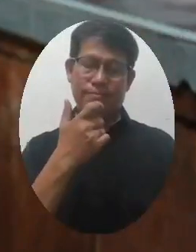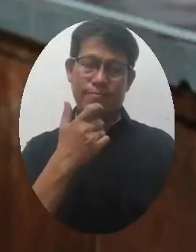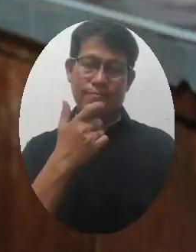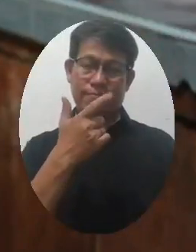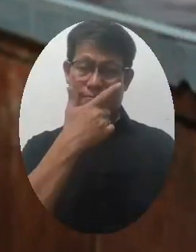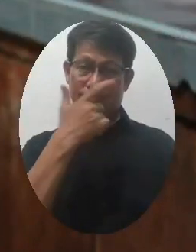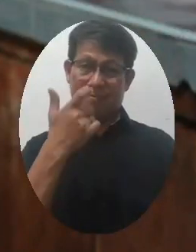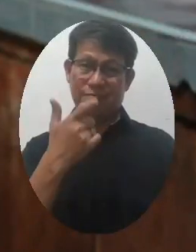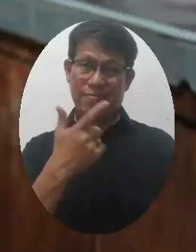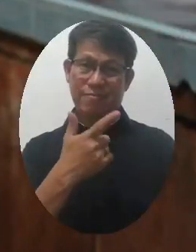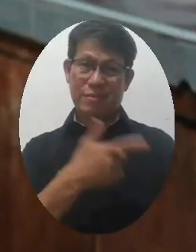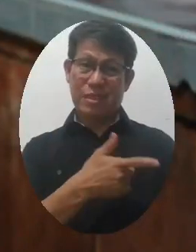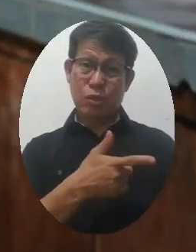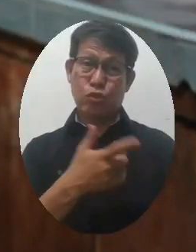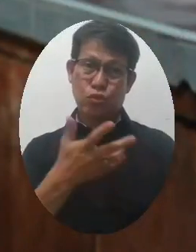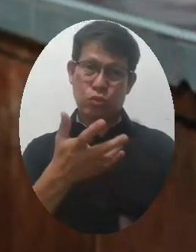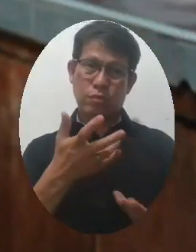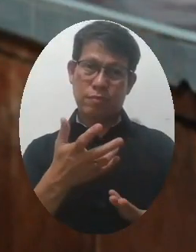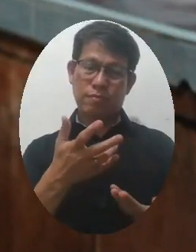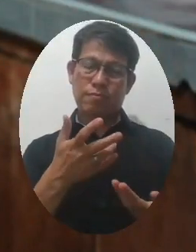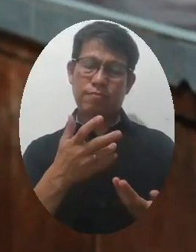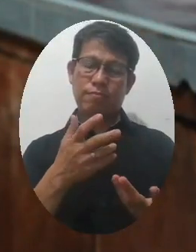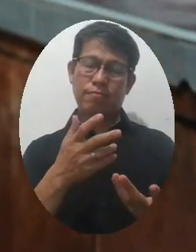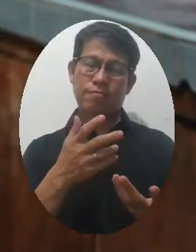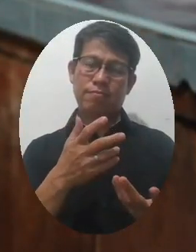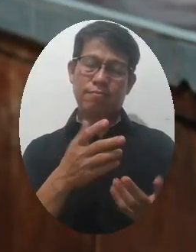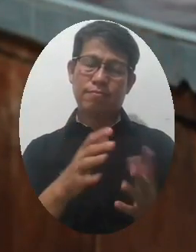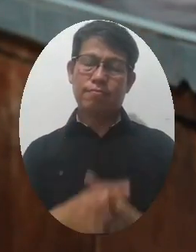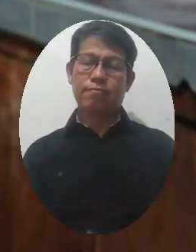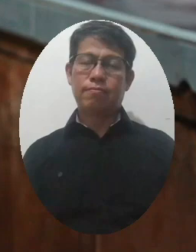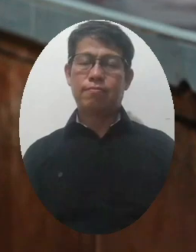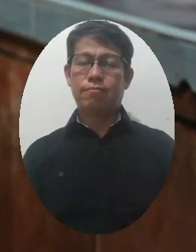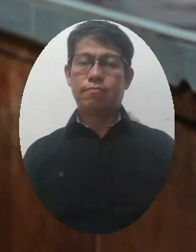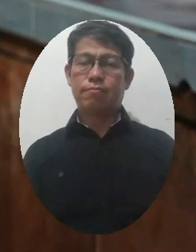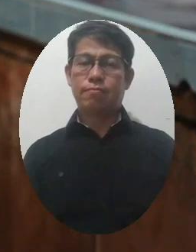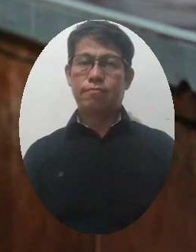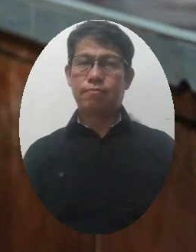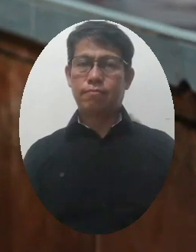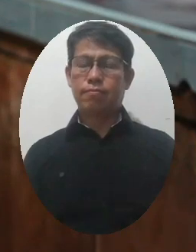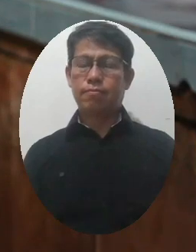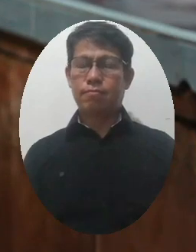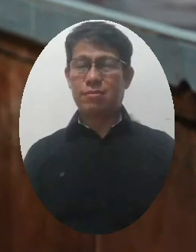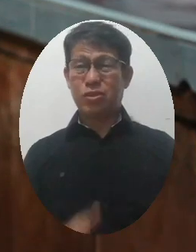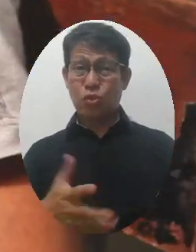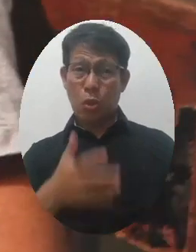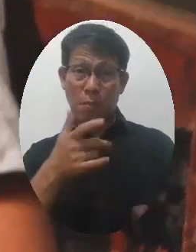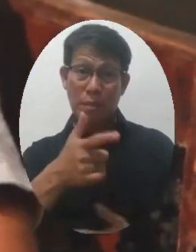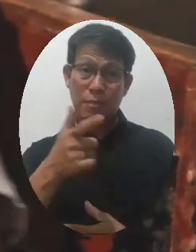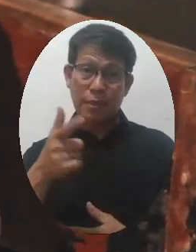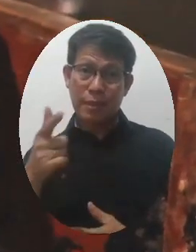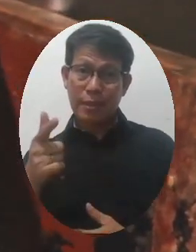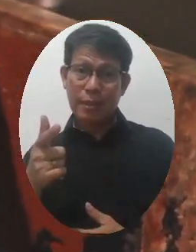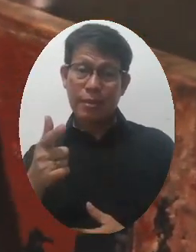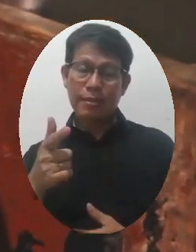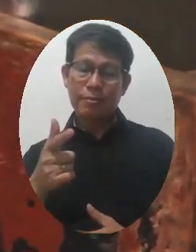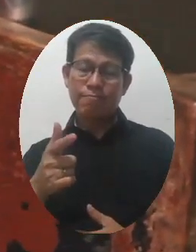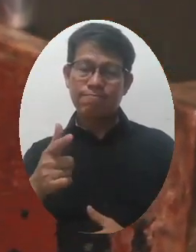Kasi ayun po yung hilig niya, yung mga sa gusto niya, yung sa